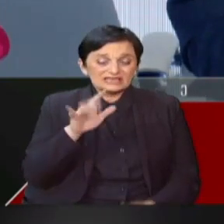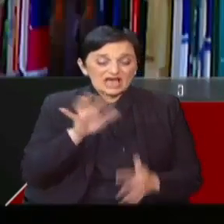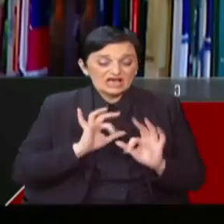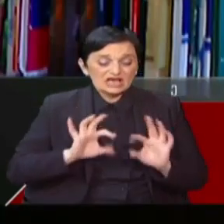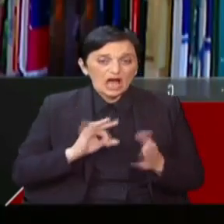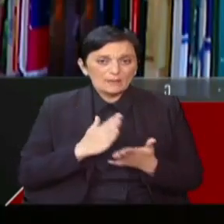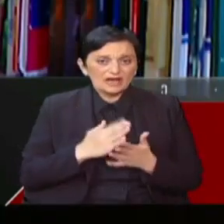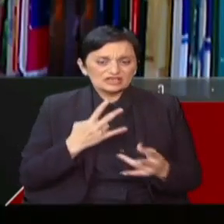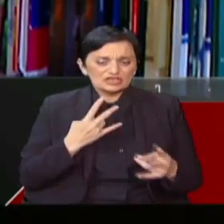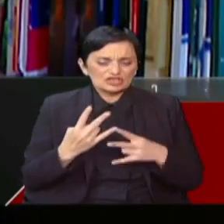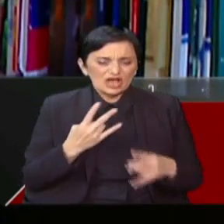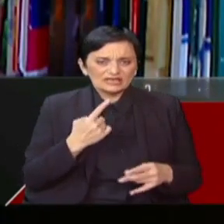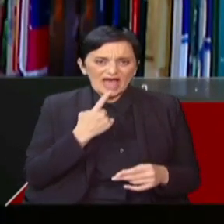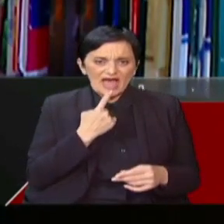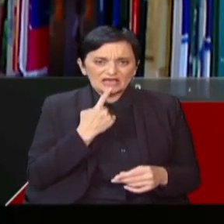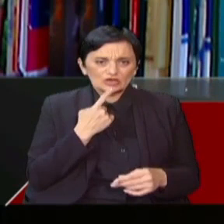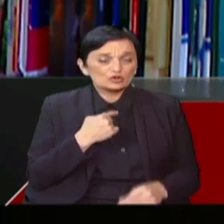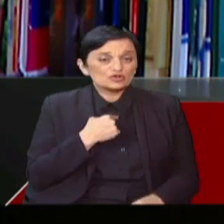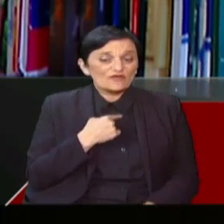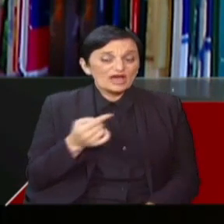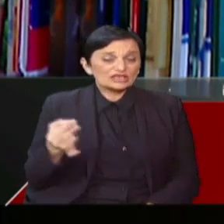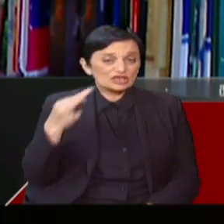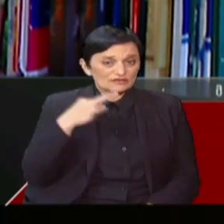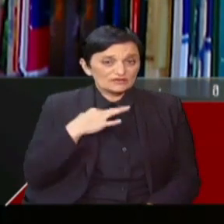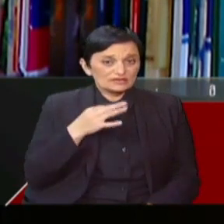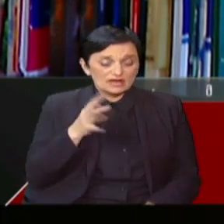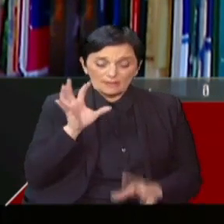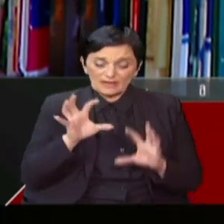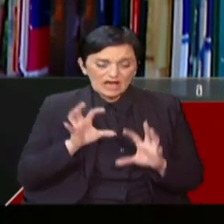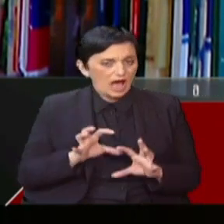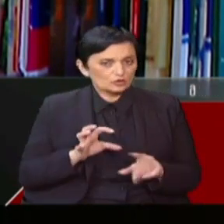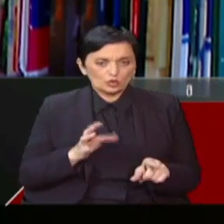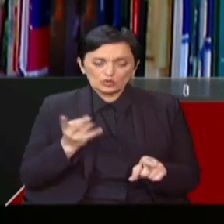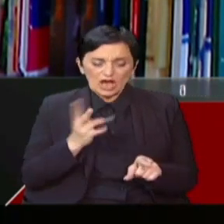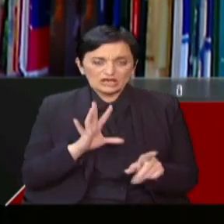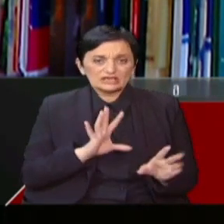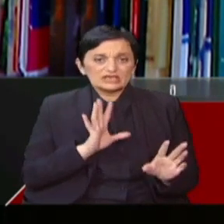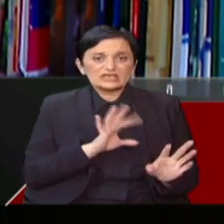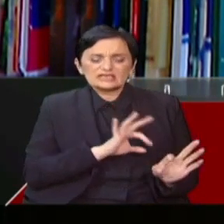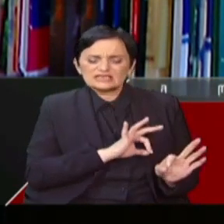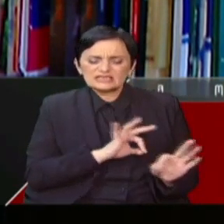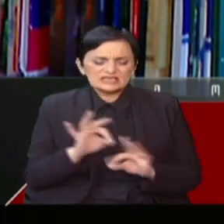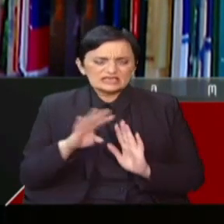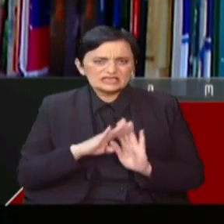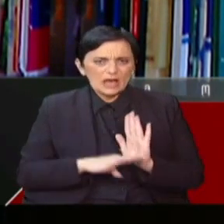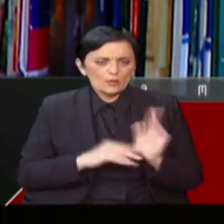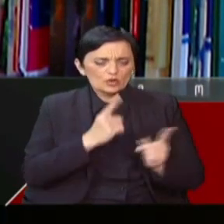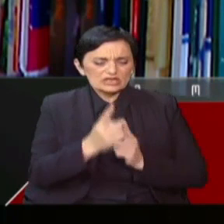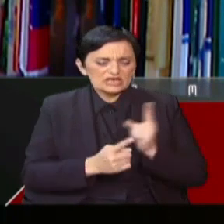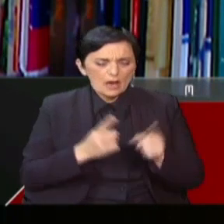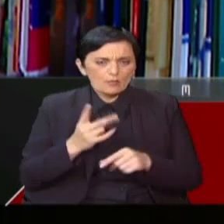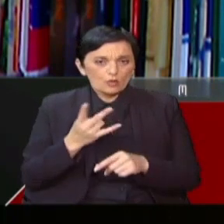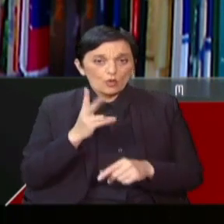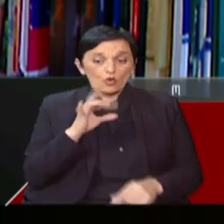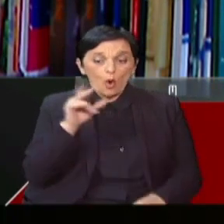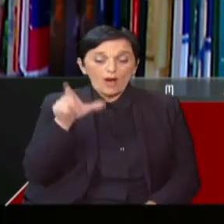სწორედ შანტაჟის ენა, იმიტომ რომ ჩვენ გვითხრეს რომ კანონი არ გინდათ, იმიტომ რომ სისტემური რეფორმებია განსახორციელებელი და კუბახიძე ამბობს